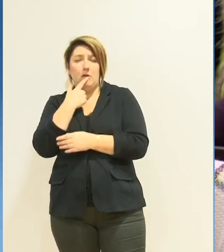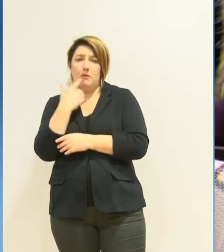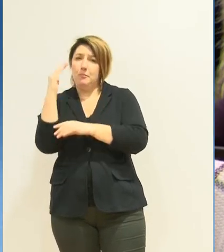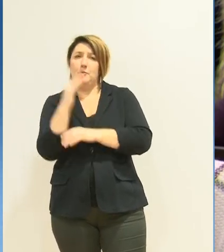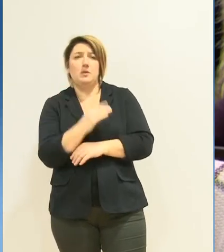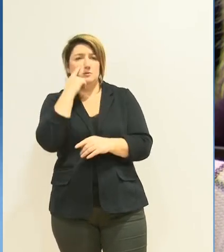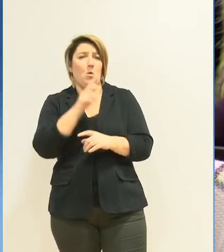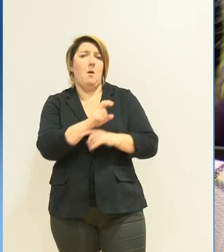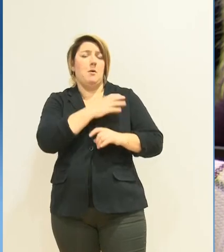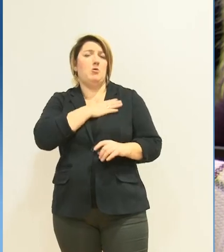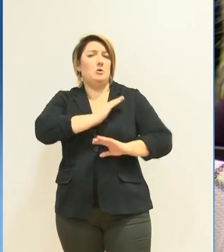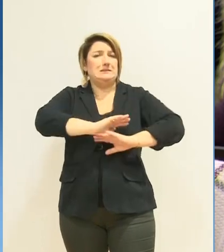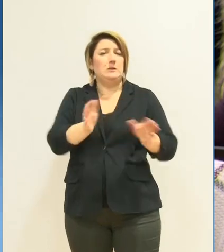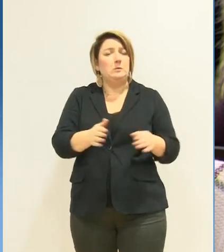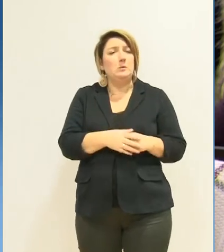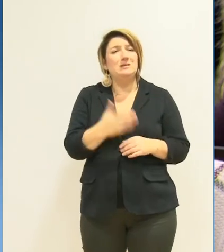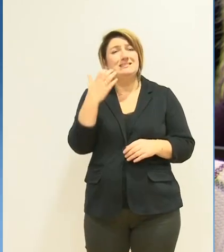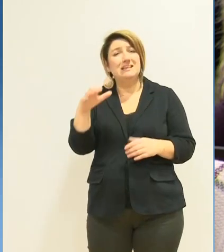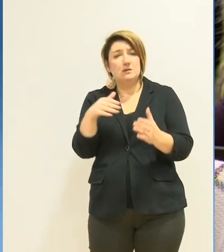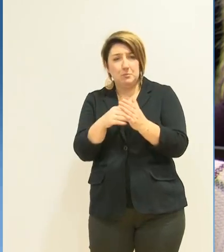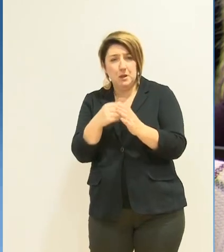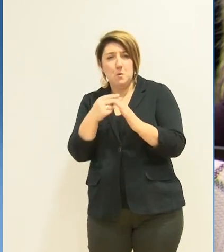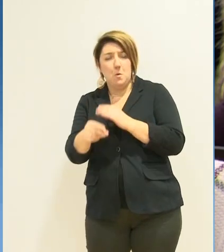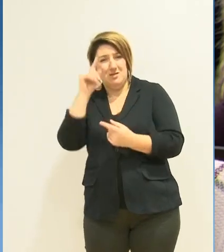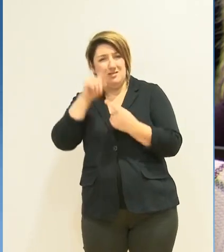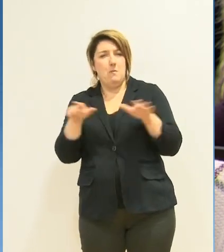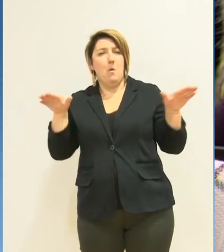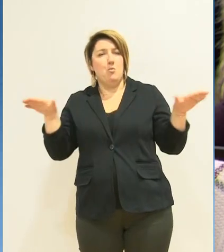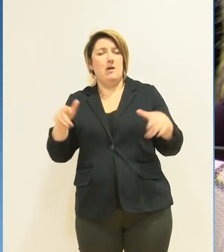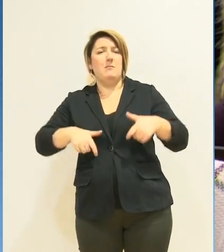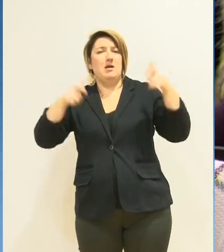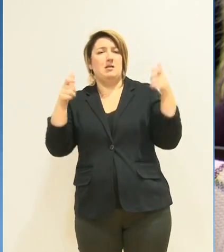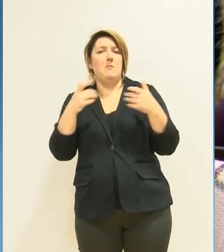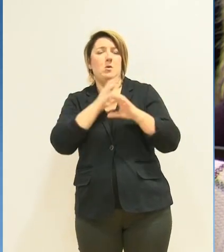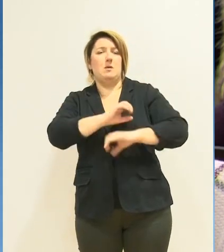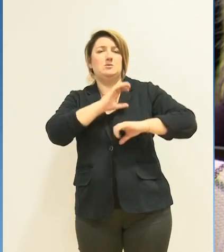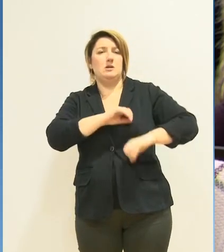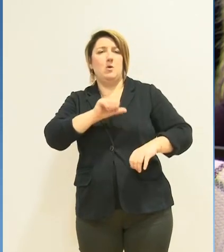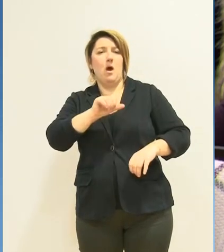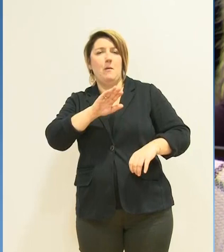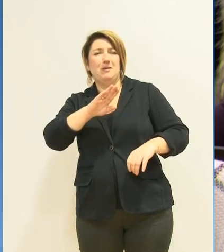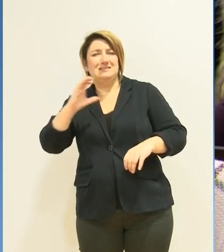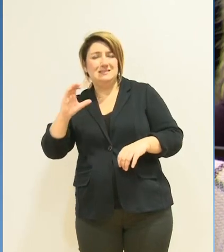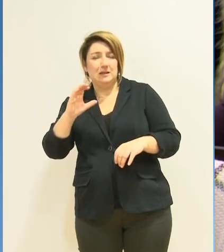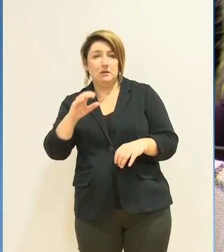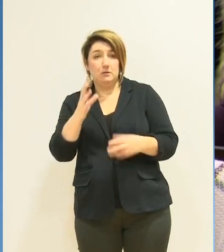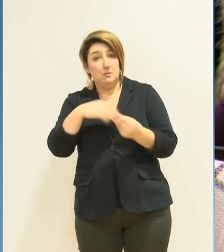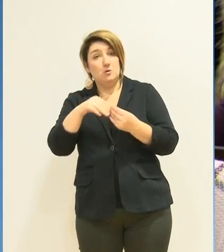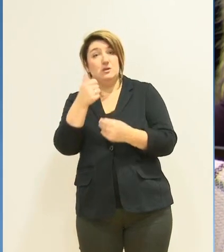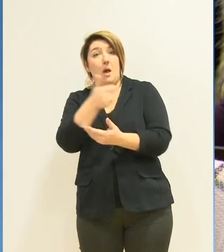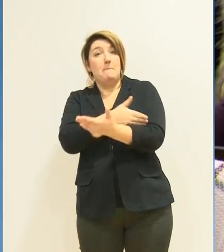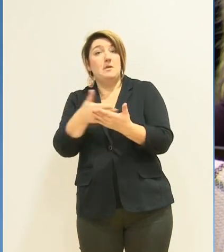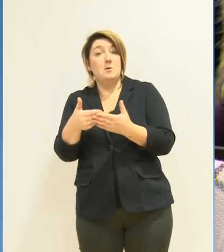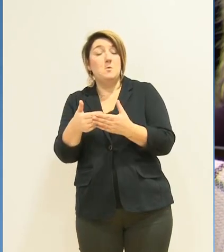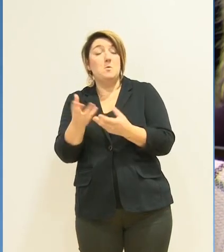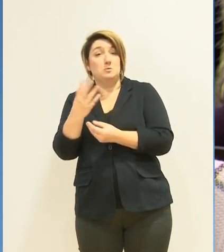l'immobilisation de 500000 euros dans l'opération bouygues bâtiments démonstrateurs abc sans parler d un million supplémentaire du satellite grenoble